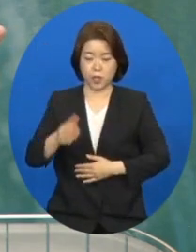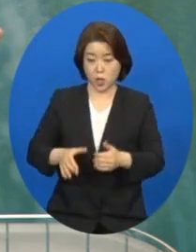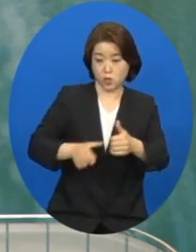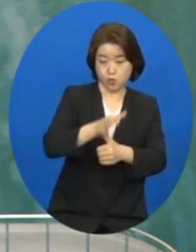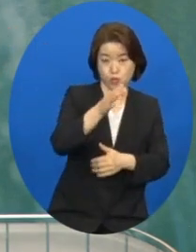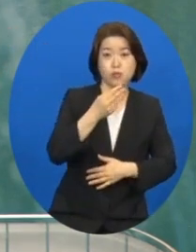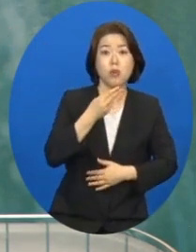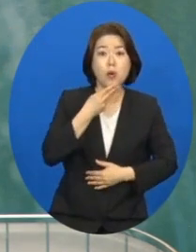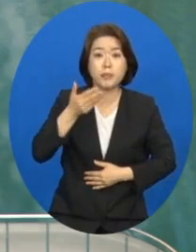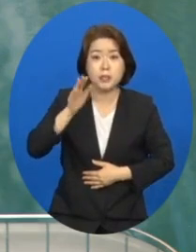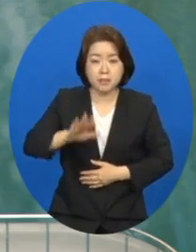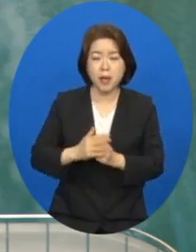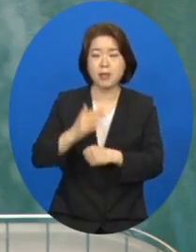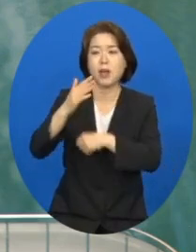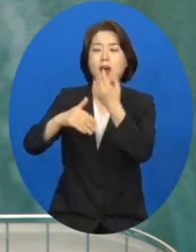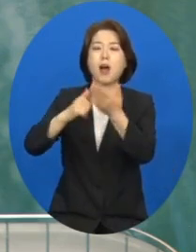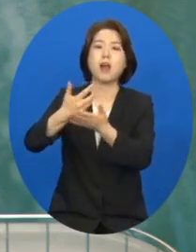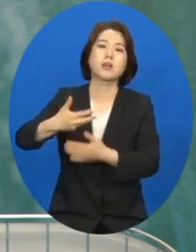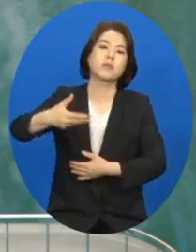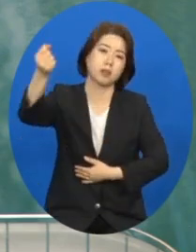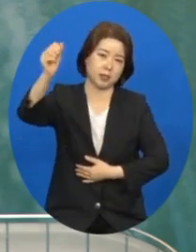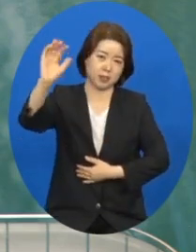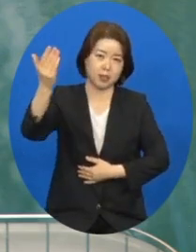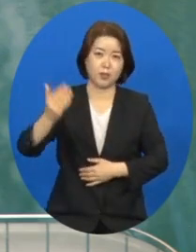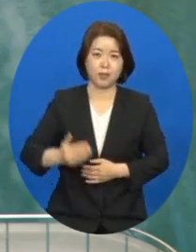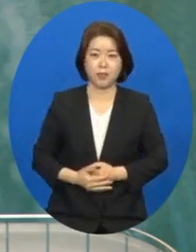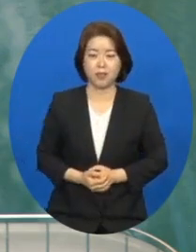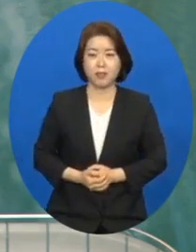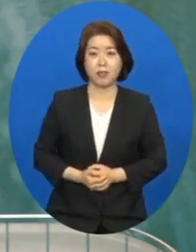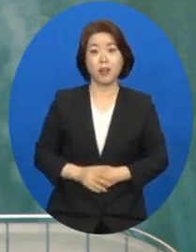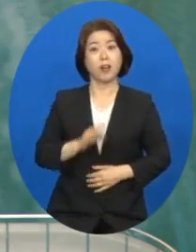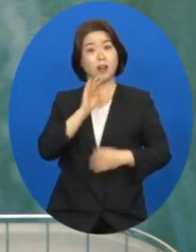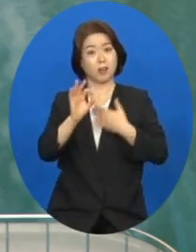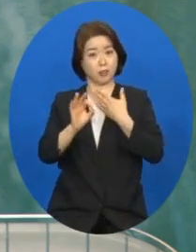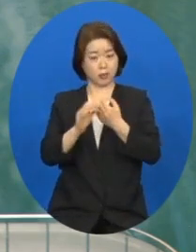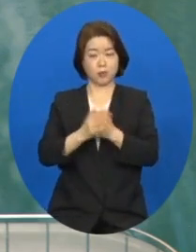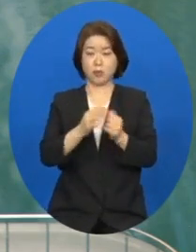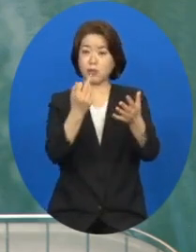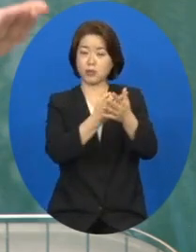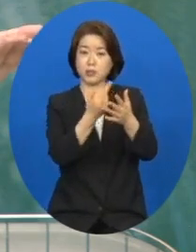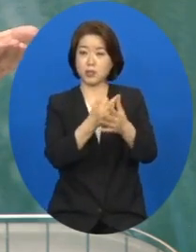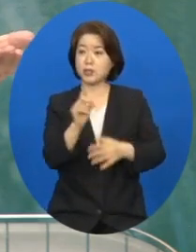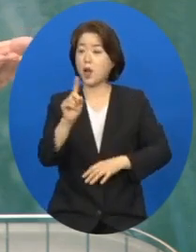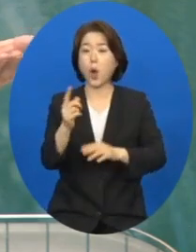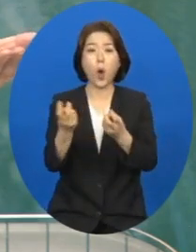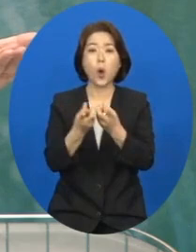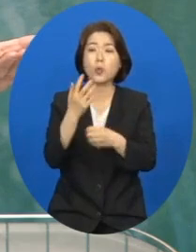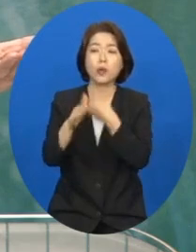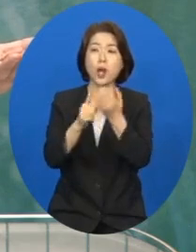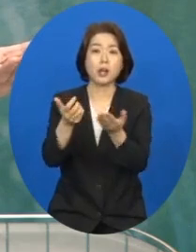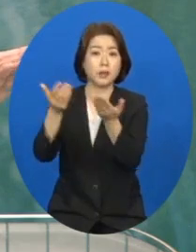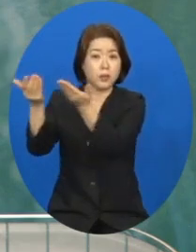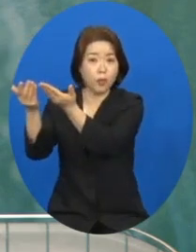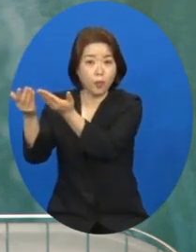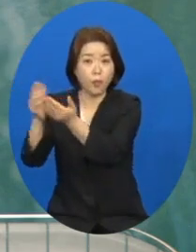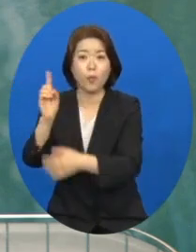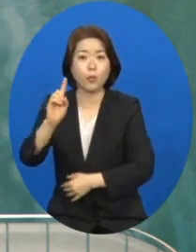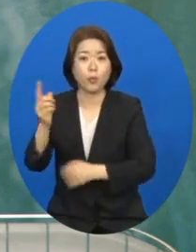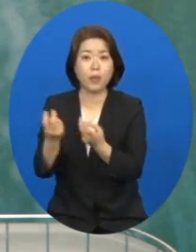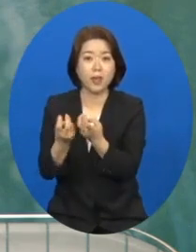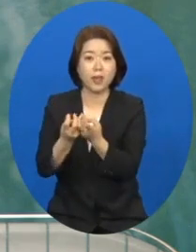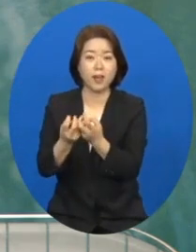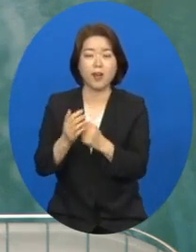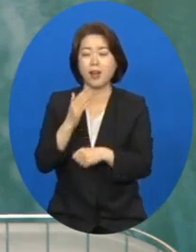않았지만 하나님의 소유가 됩니다. 자, 그러면 장자를 어떻게 하나님께 바칩니까?